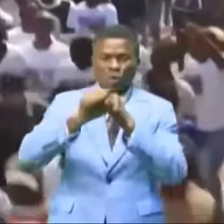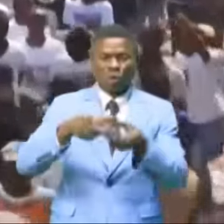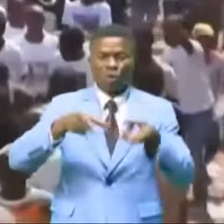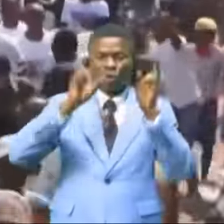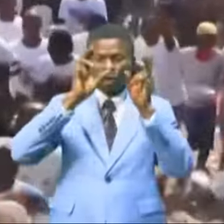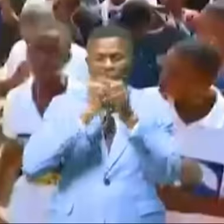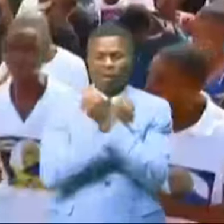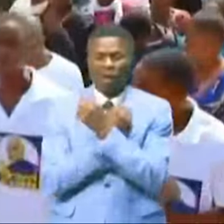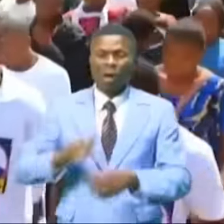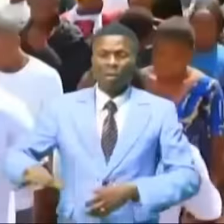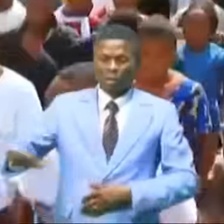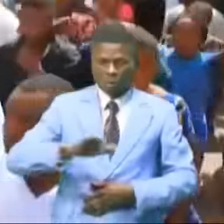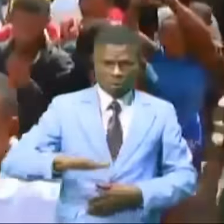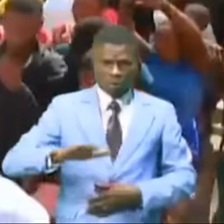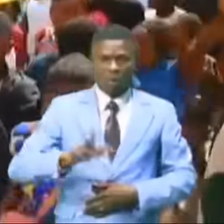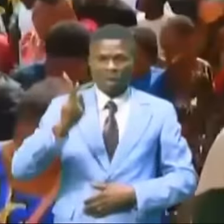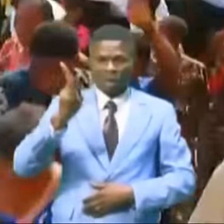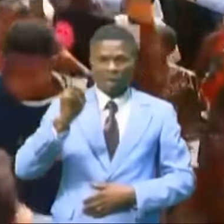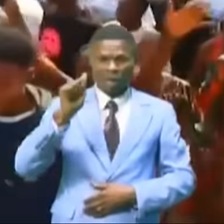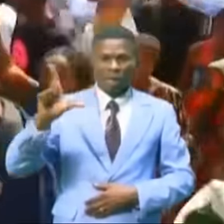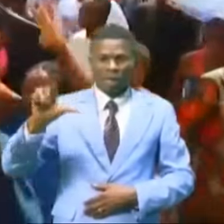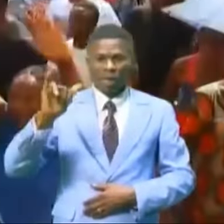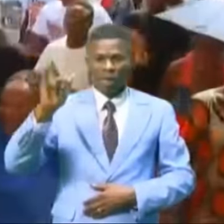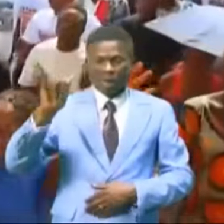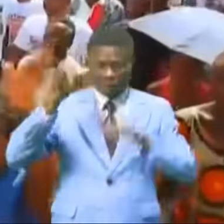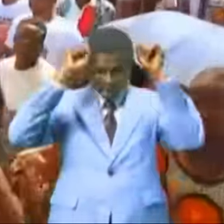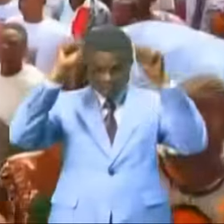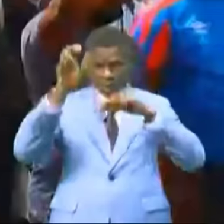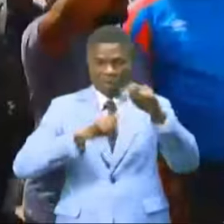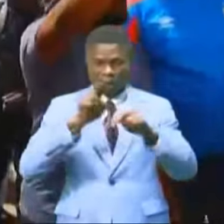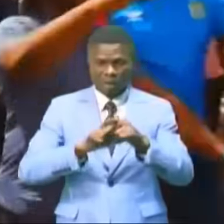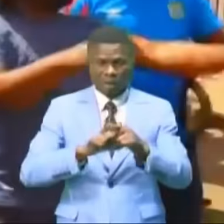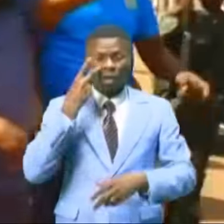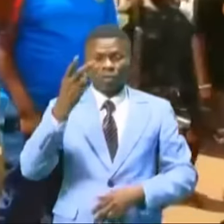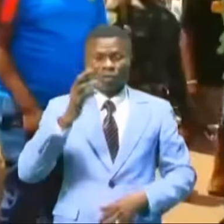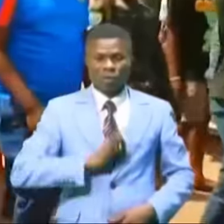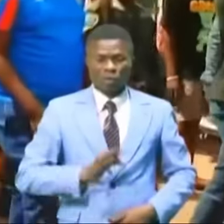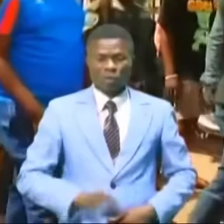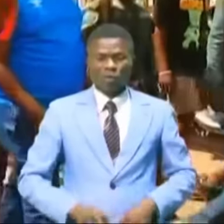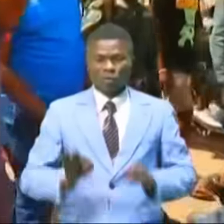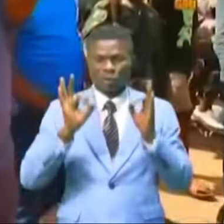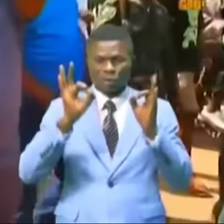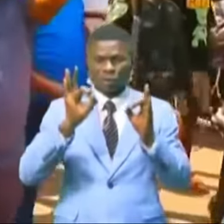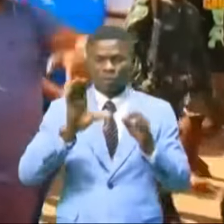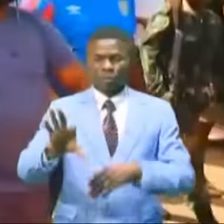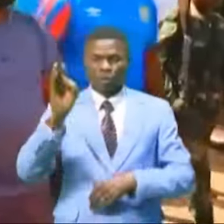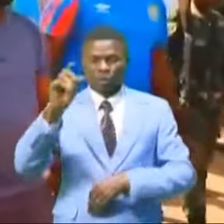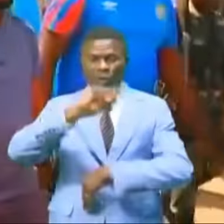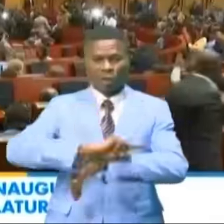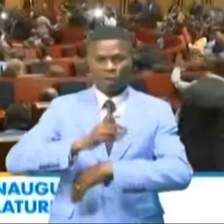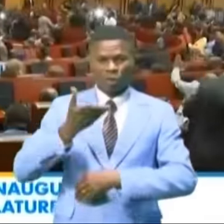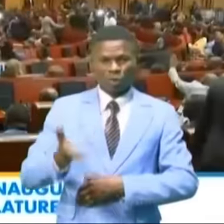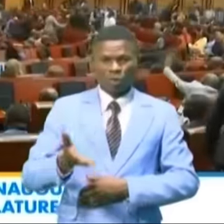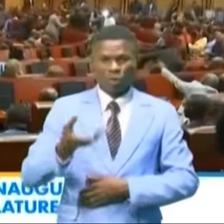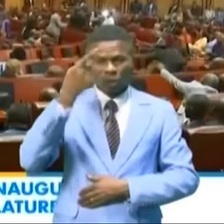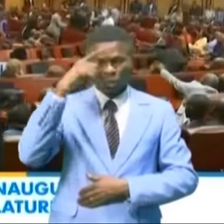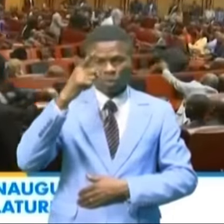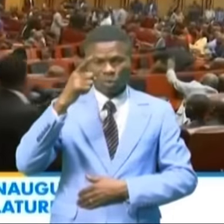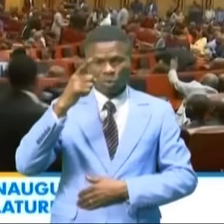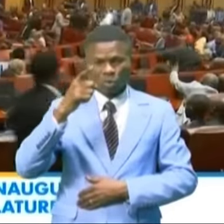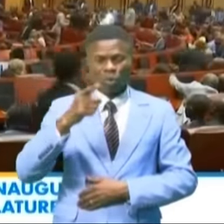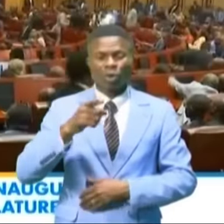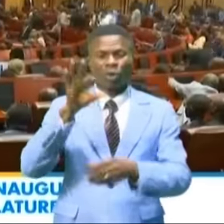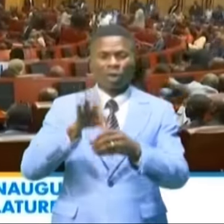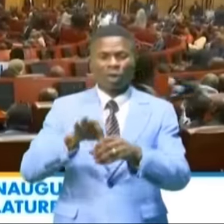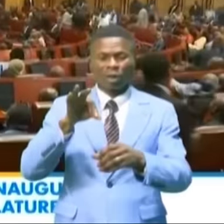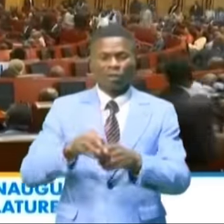patriotique portée par Kalim Bouyi, président national de la Vision Fatih Rénovée, qui a saisi l'occasion pour saluer l'élection